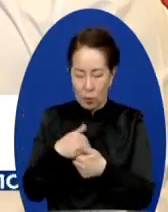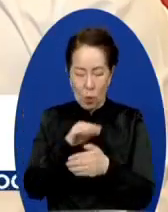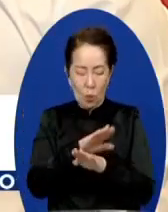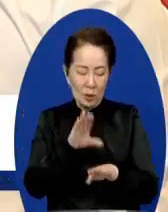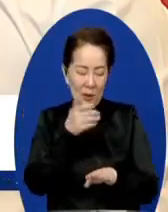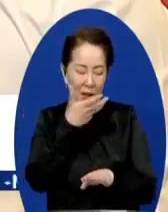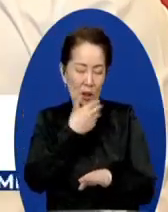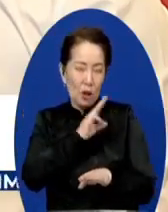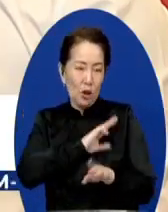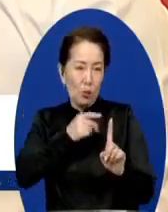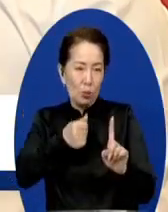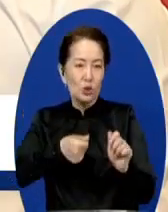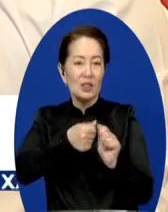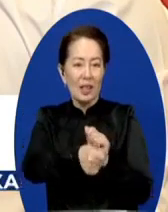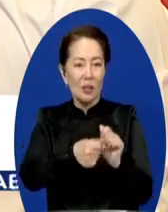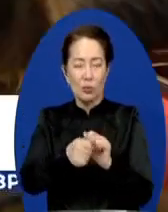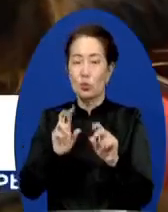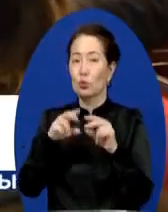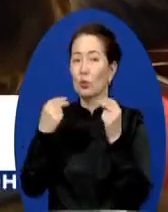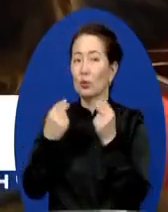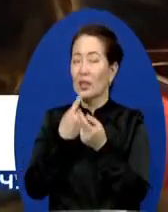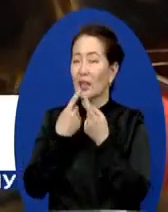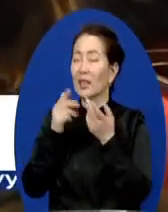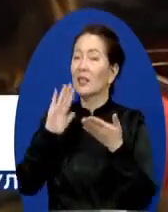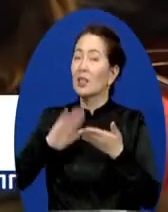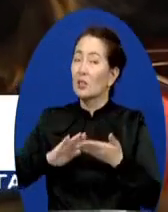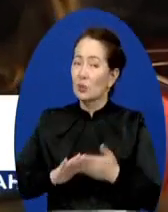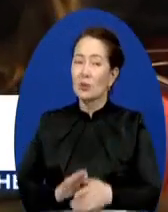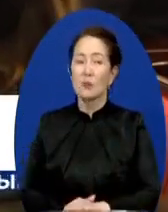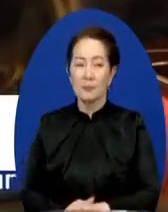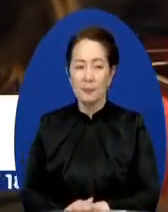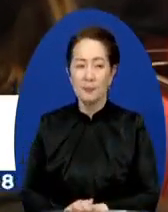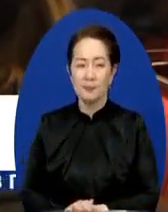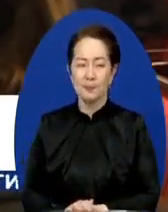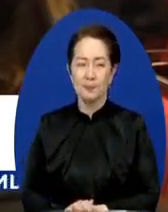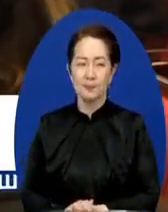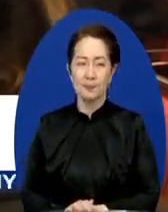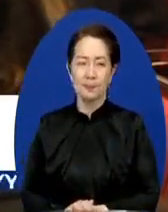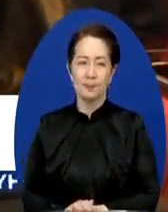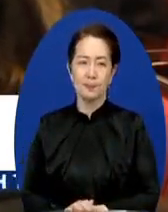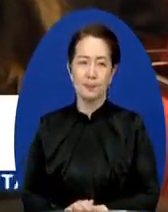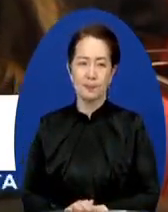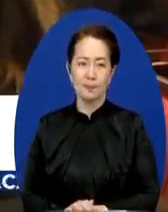сайн сайхны төлөө зарцуулах шийдвэрийг өнөөдрийн чуулганаар танилцууллаа.